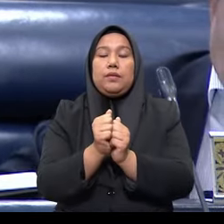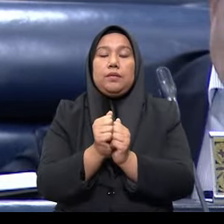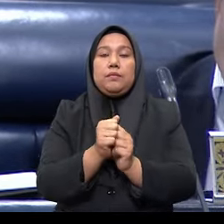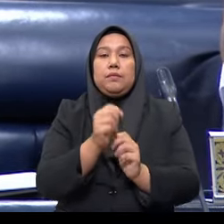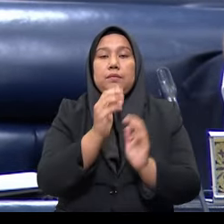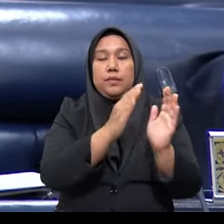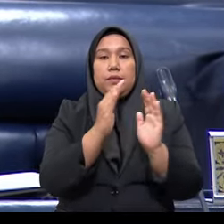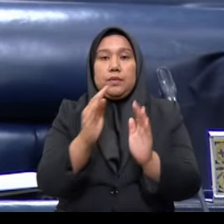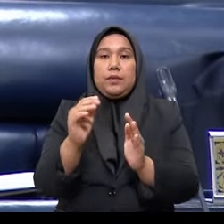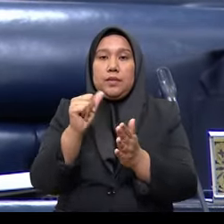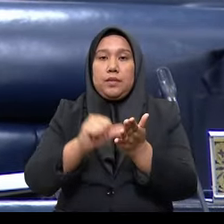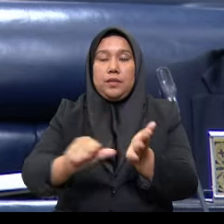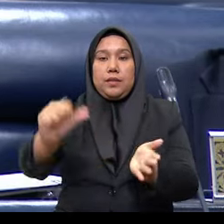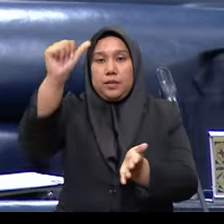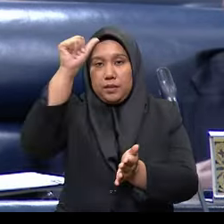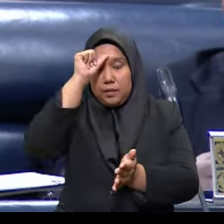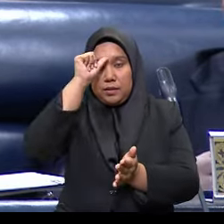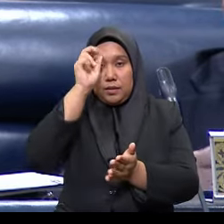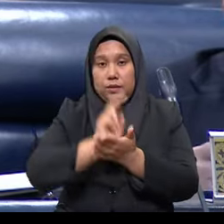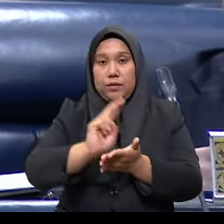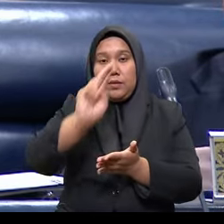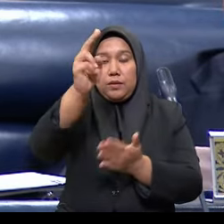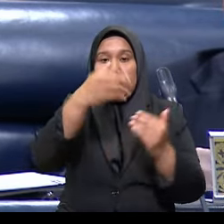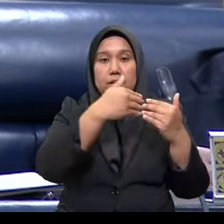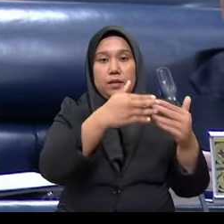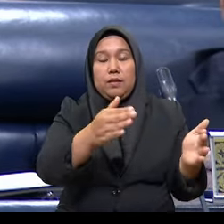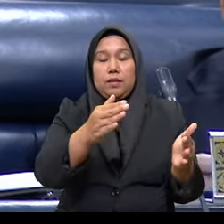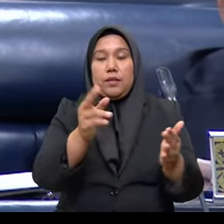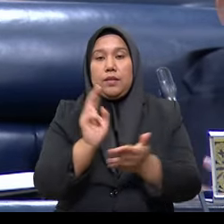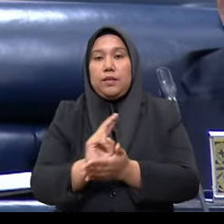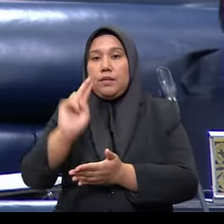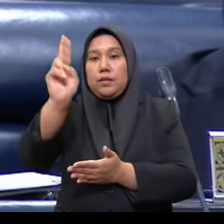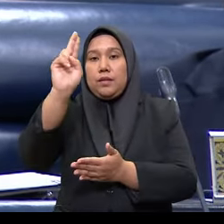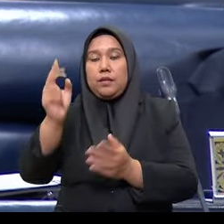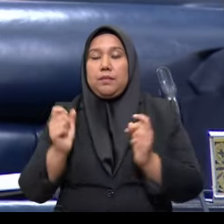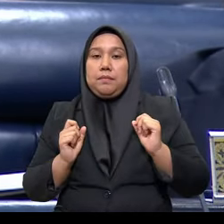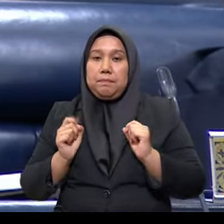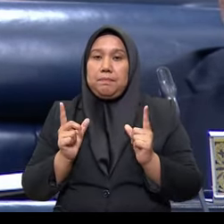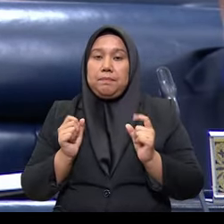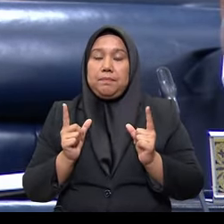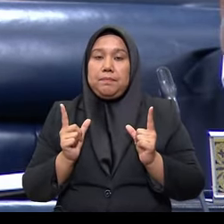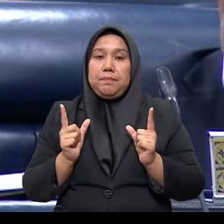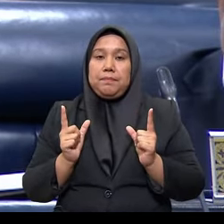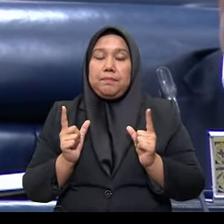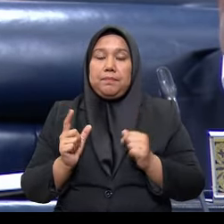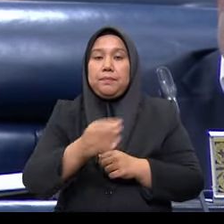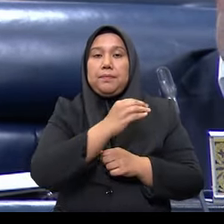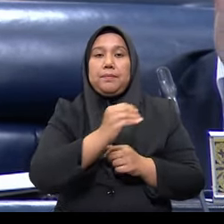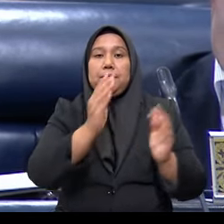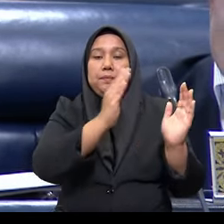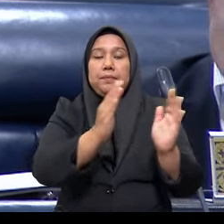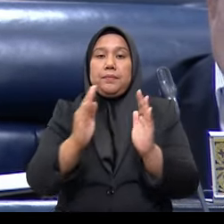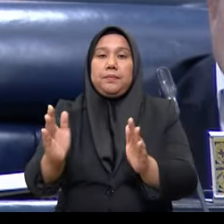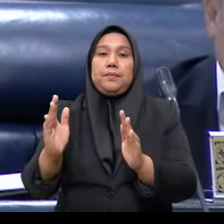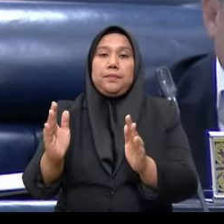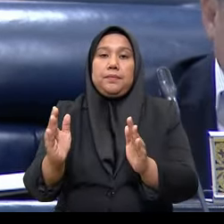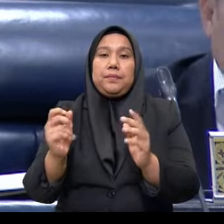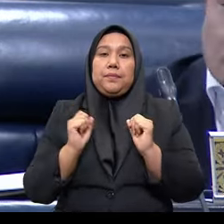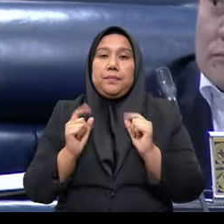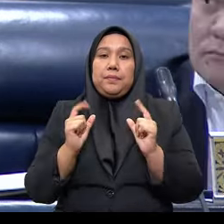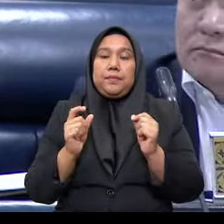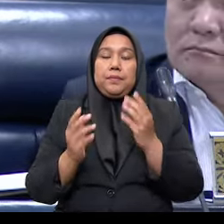di universiti awam dan universiti pengajian tinggi swasta serta perpustakaan pihak swasta